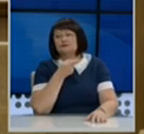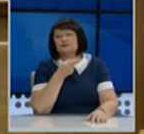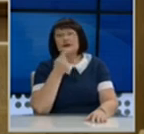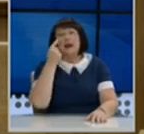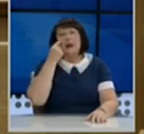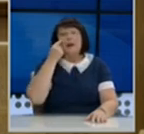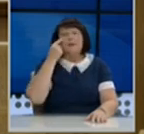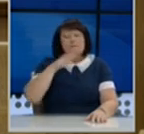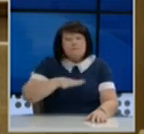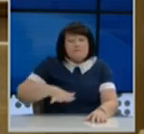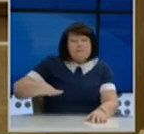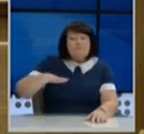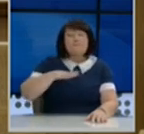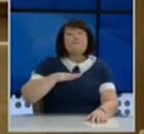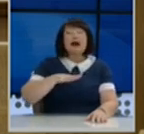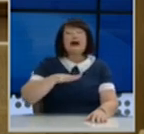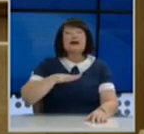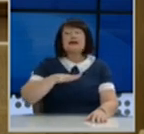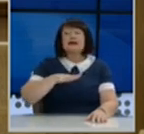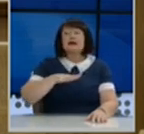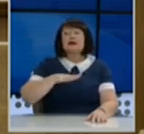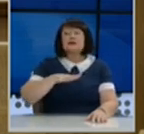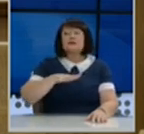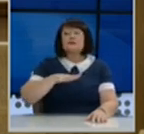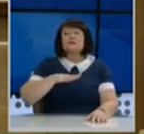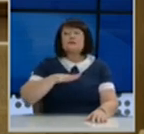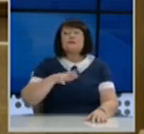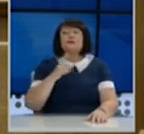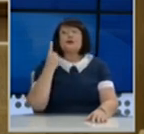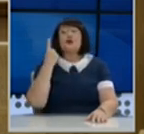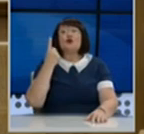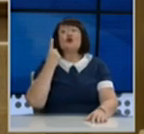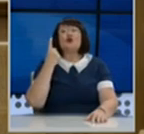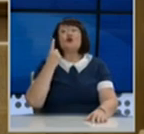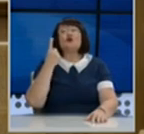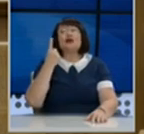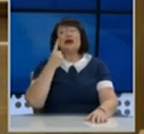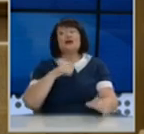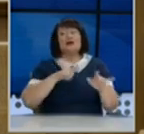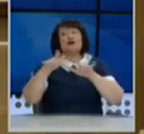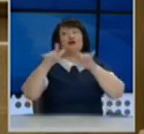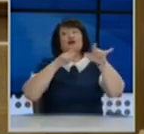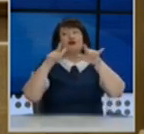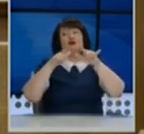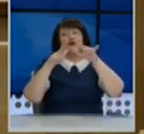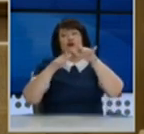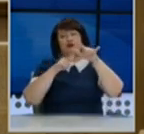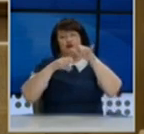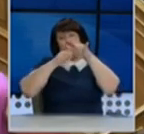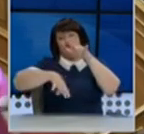μάτι δεν πέταξε ούτε ένα εναέριο μέσο.